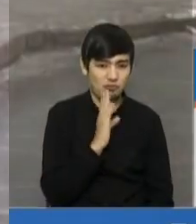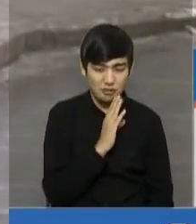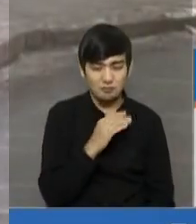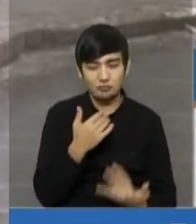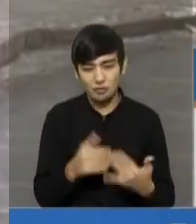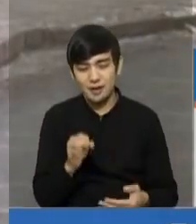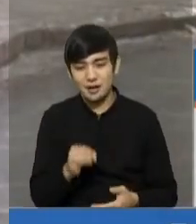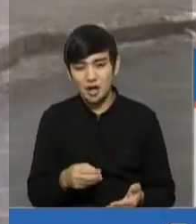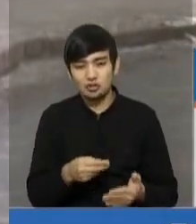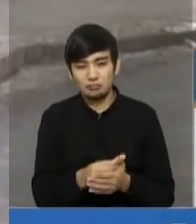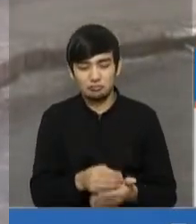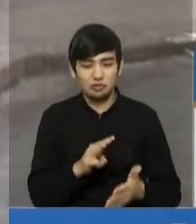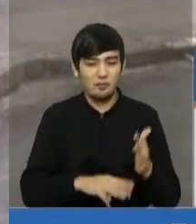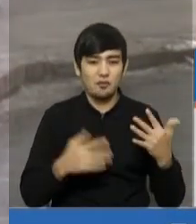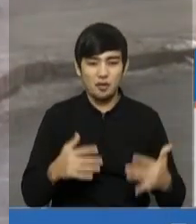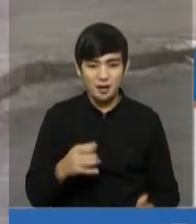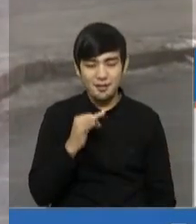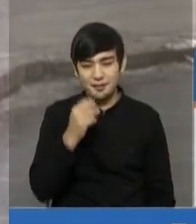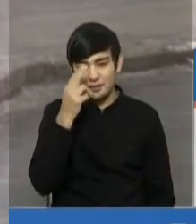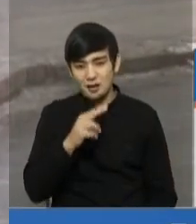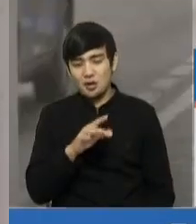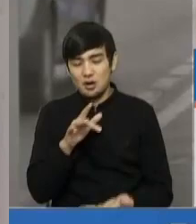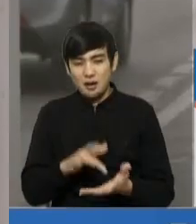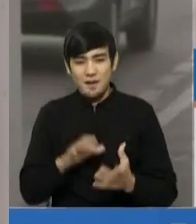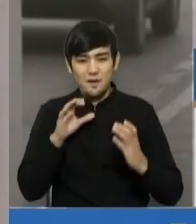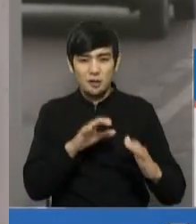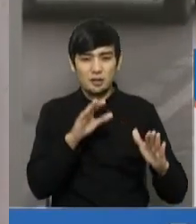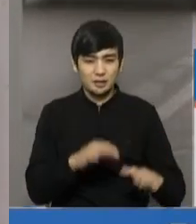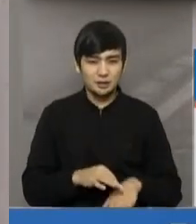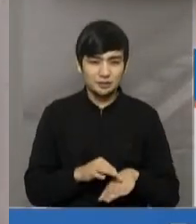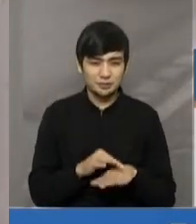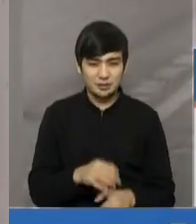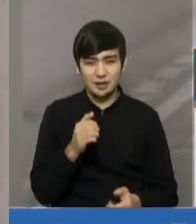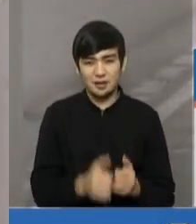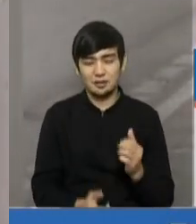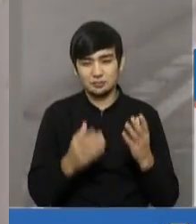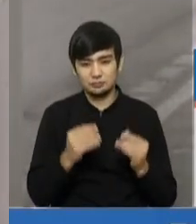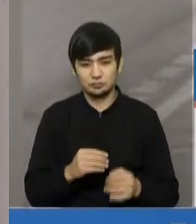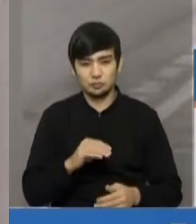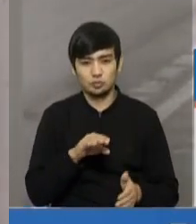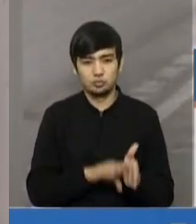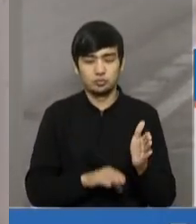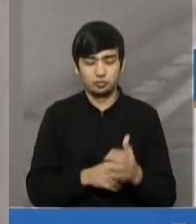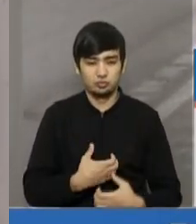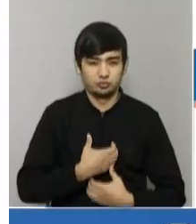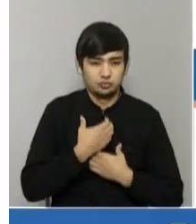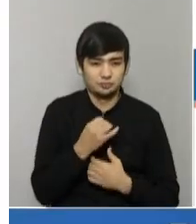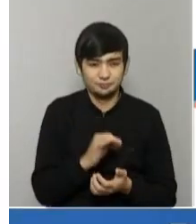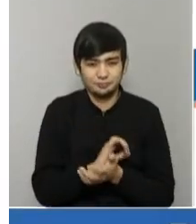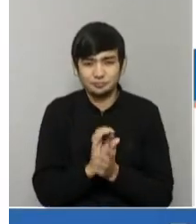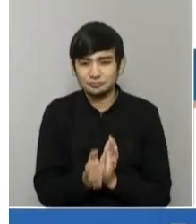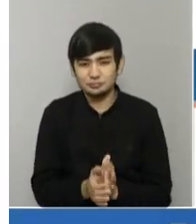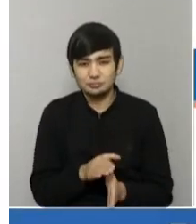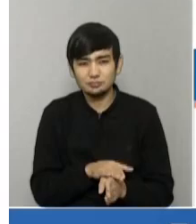сөйтіп айыппұлмен құтылып отыр. Ал астаналықтар қаладағы қоғамдық көлікпен жүру күннен күнге қорқынышты болып барады дейді. Өйткені күн сайын лық толы